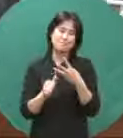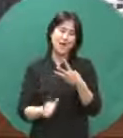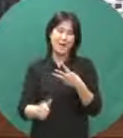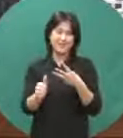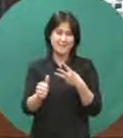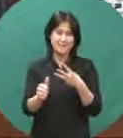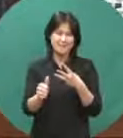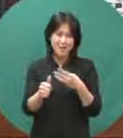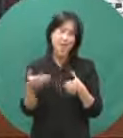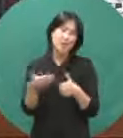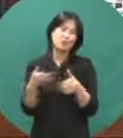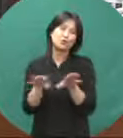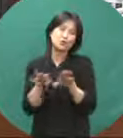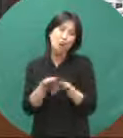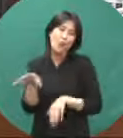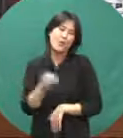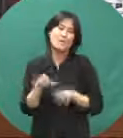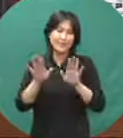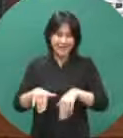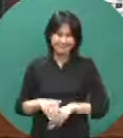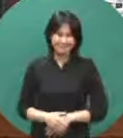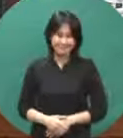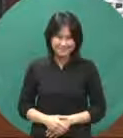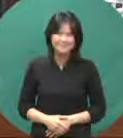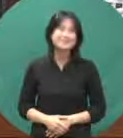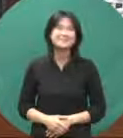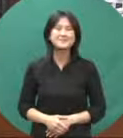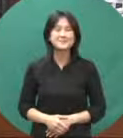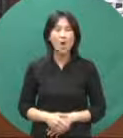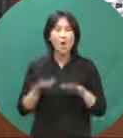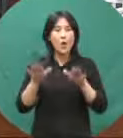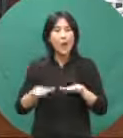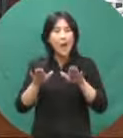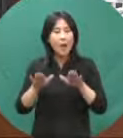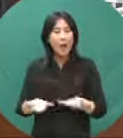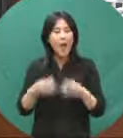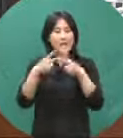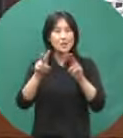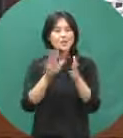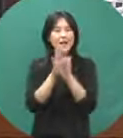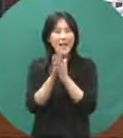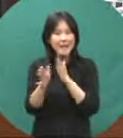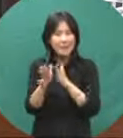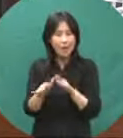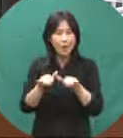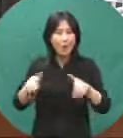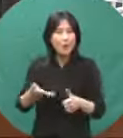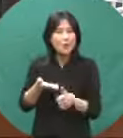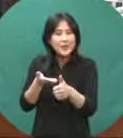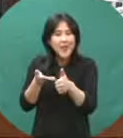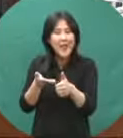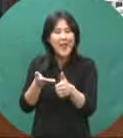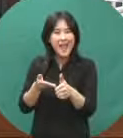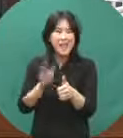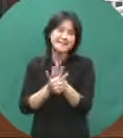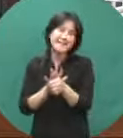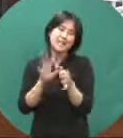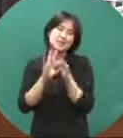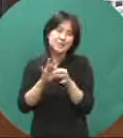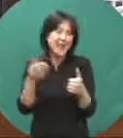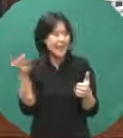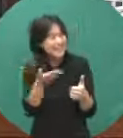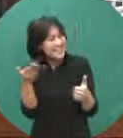第3子が誕生しました。育休も取りました。 はい、ということで今回は広島県の子育て支援について